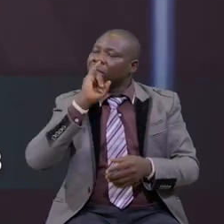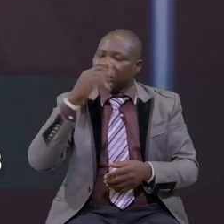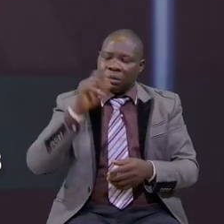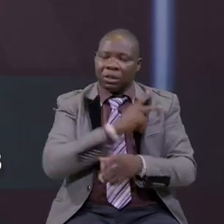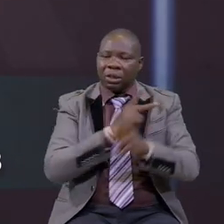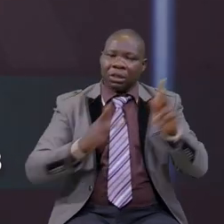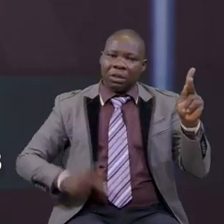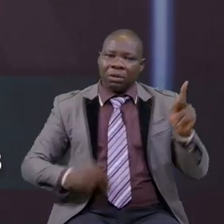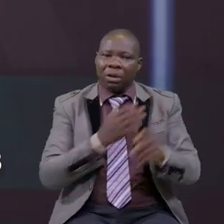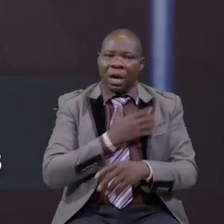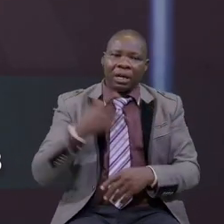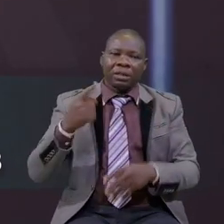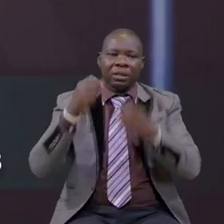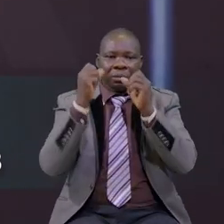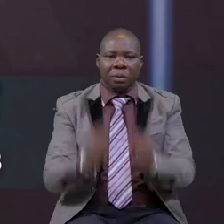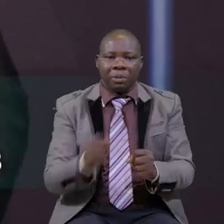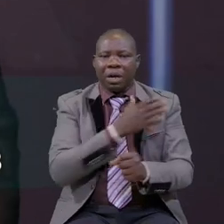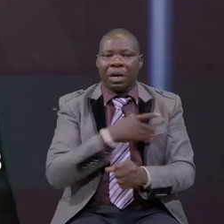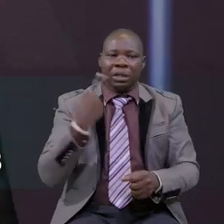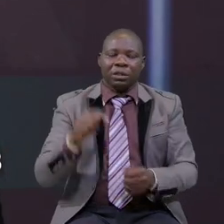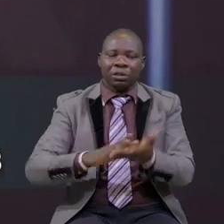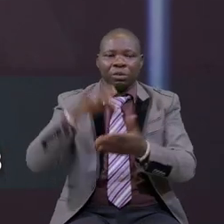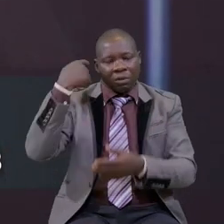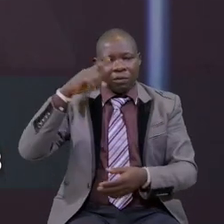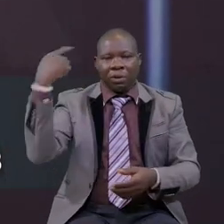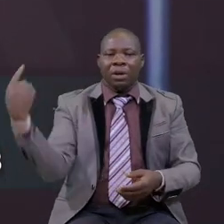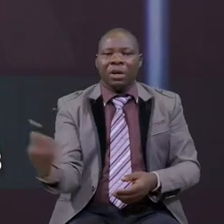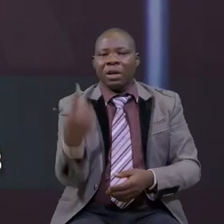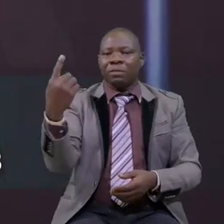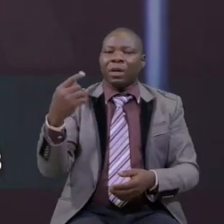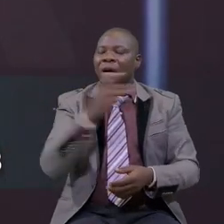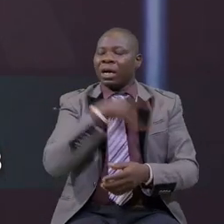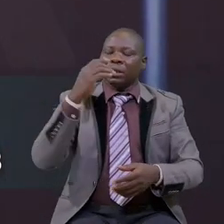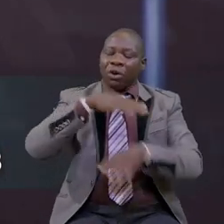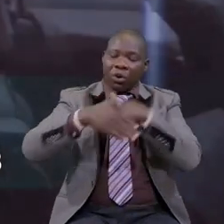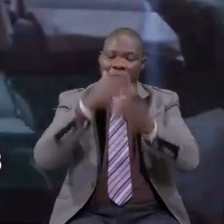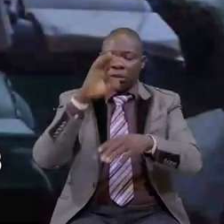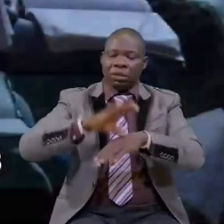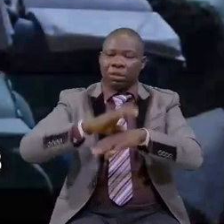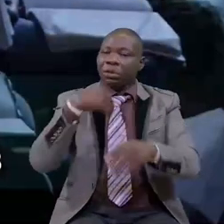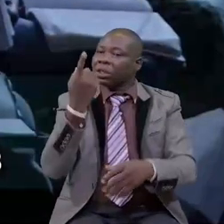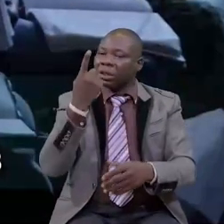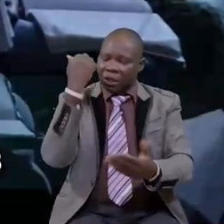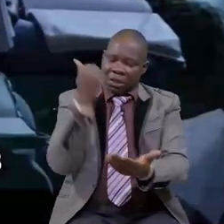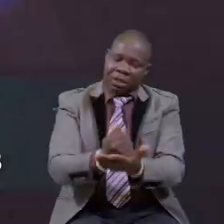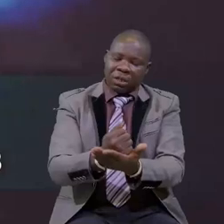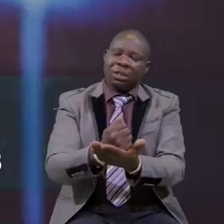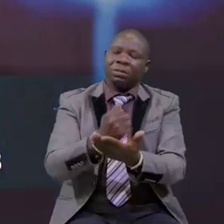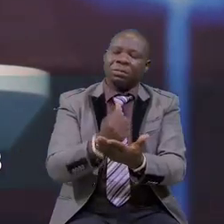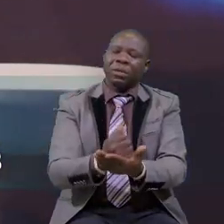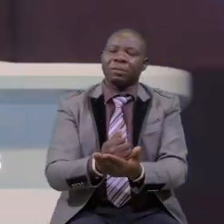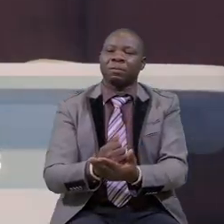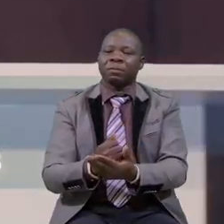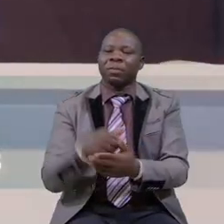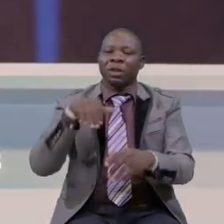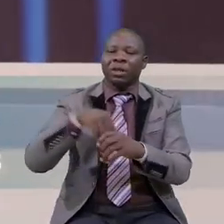vienne. Car c'est à toi qu'appartient dans tous les siècles le règne, la puissance et la gloire. L'Église dit Amen.